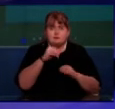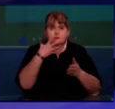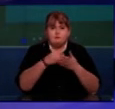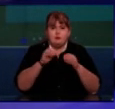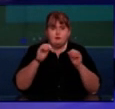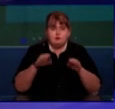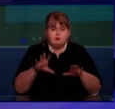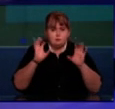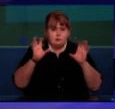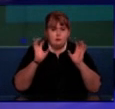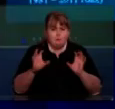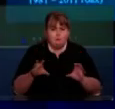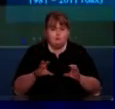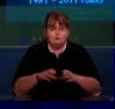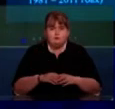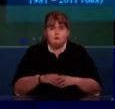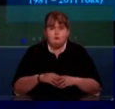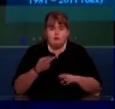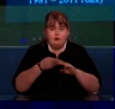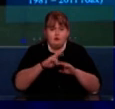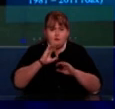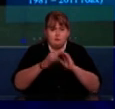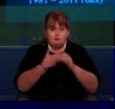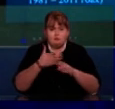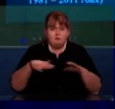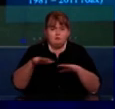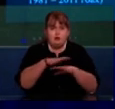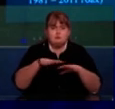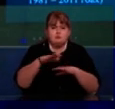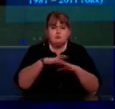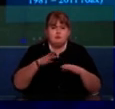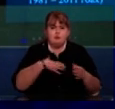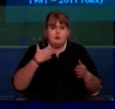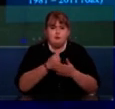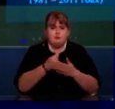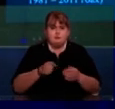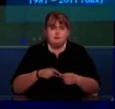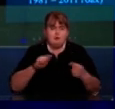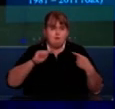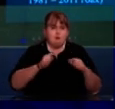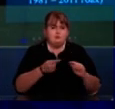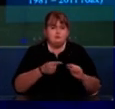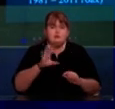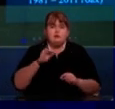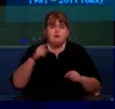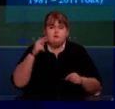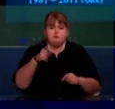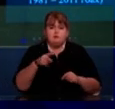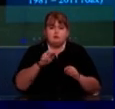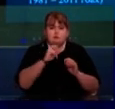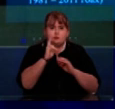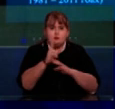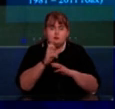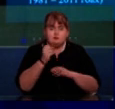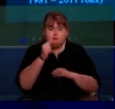решения узаконить. Это вызвало массовое недовольство оппозиции, и в